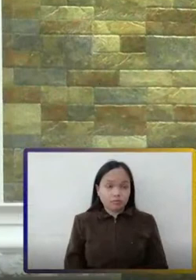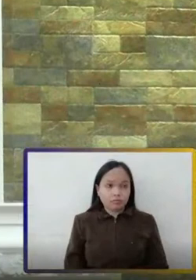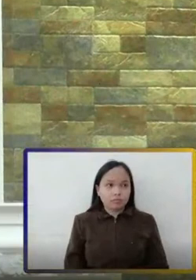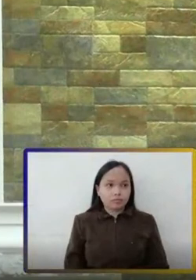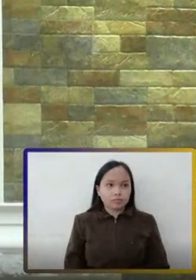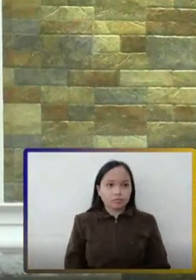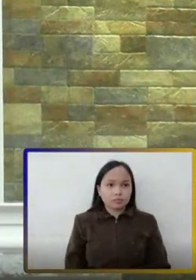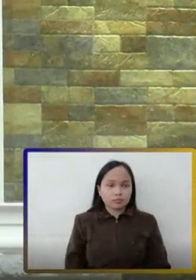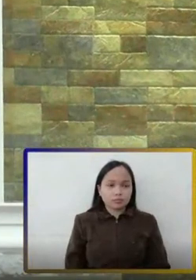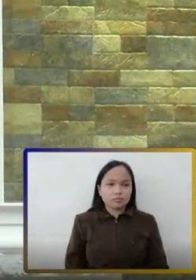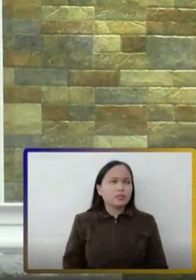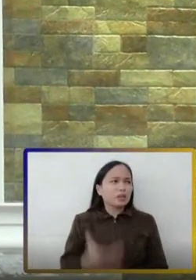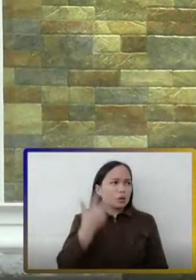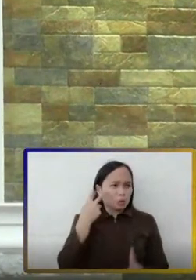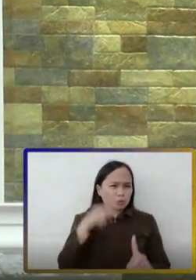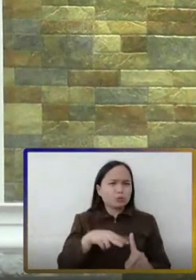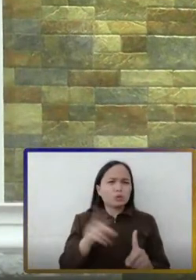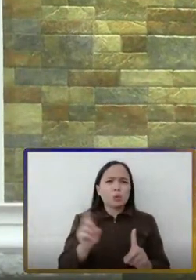Look at the content.